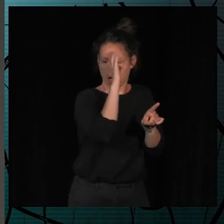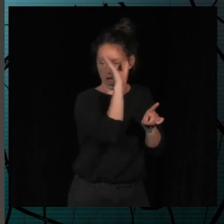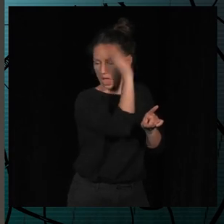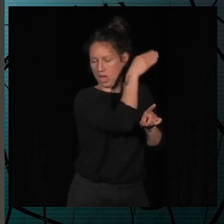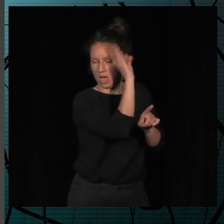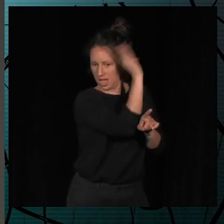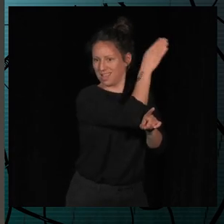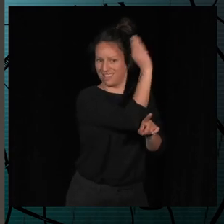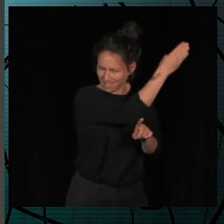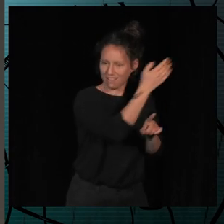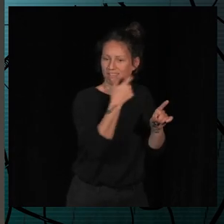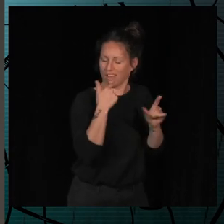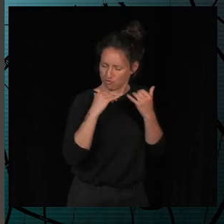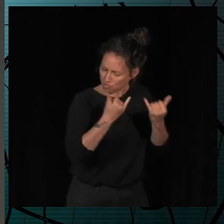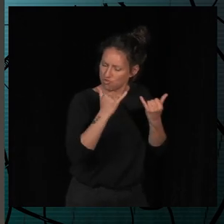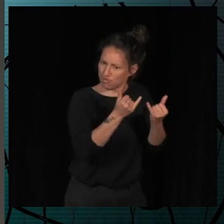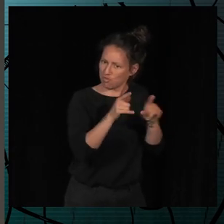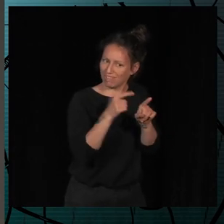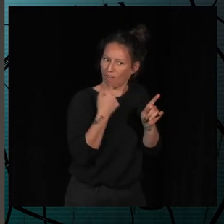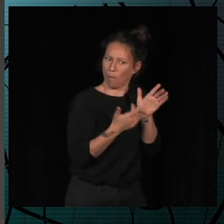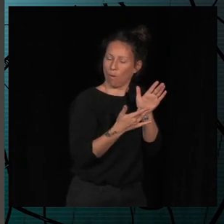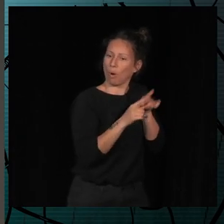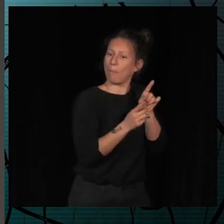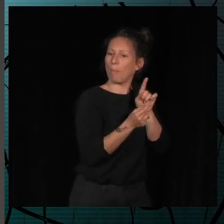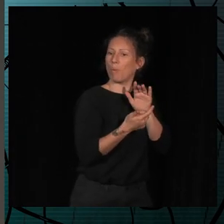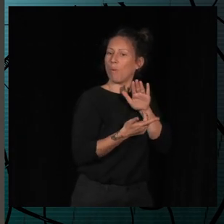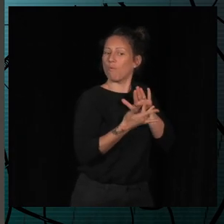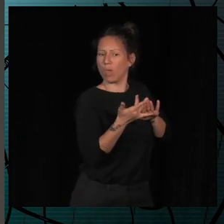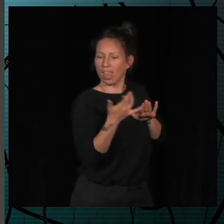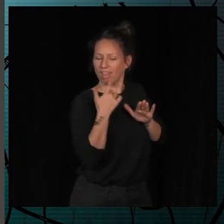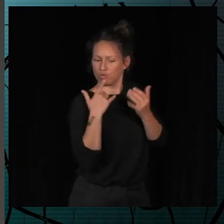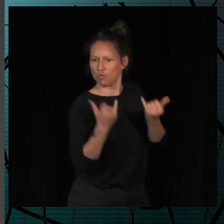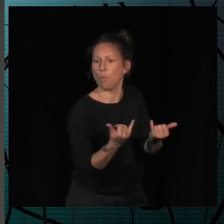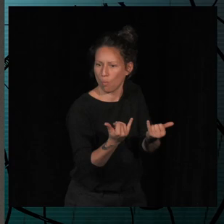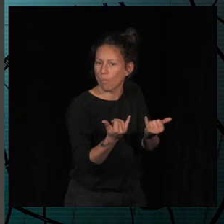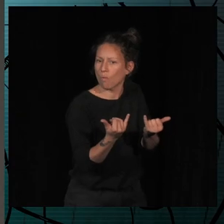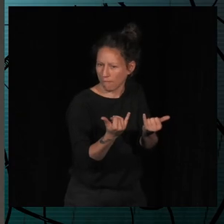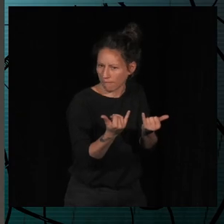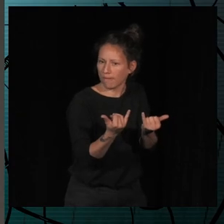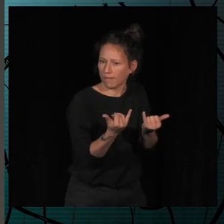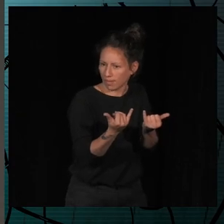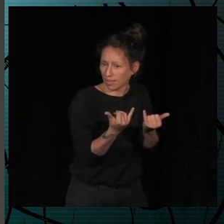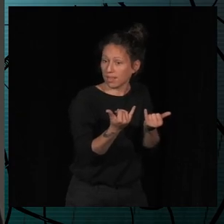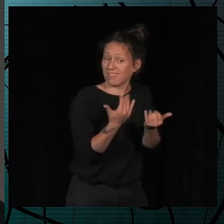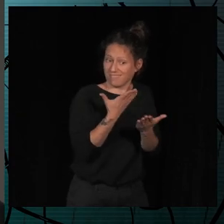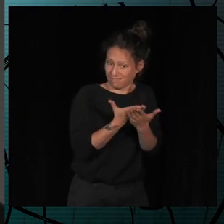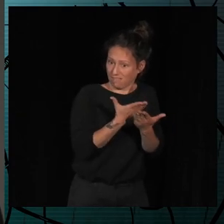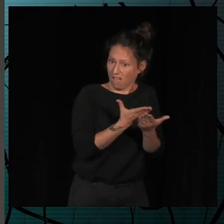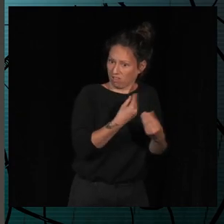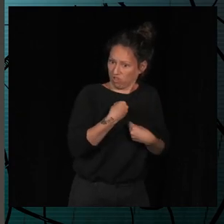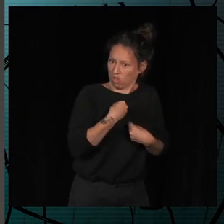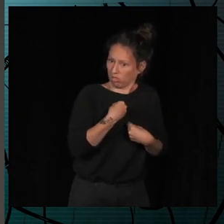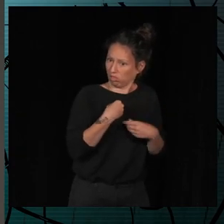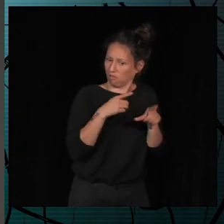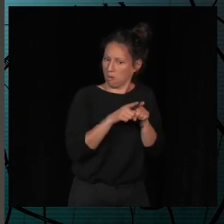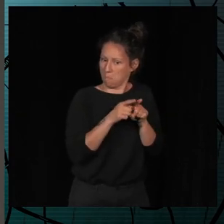problématique c'est en général des gens qui cherchent à fuir un déplaisir et donc du coup leur jeux appauvrit leur vie alors que